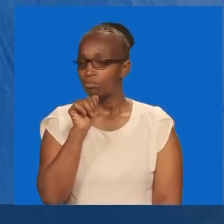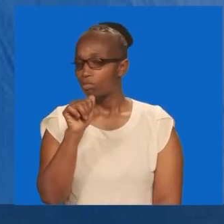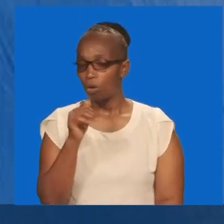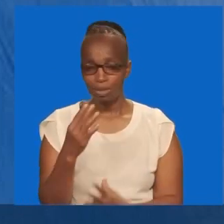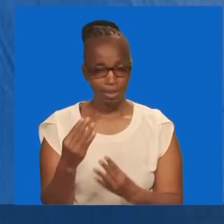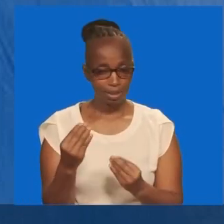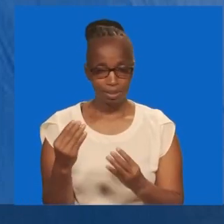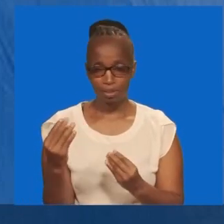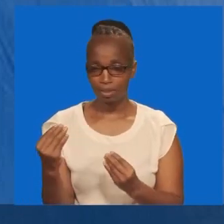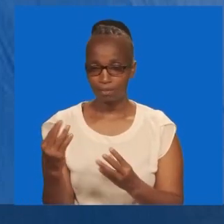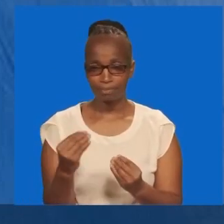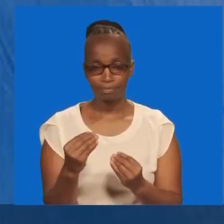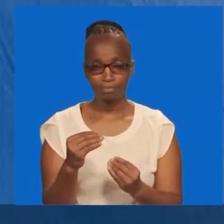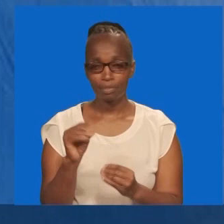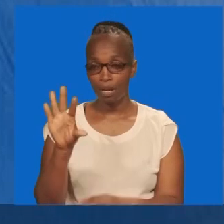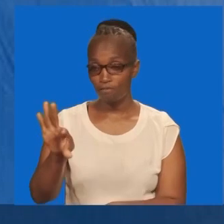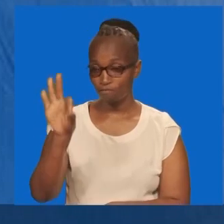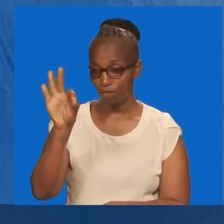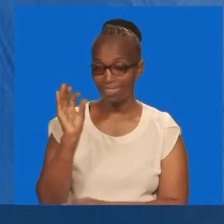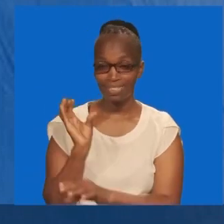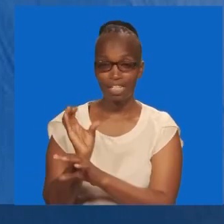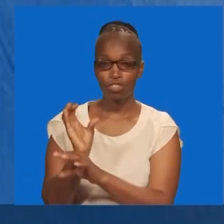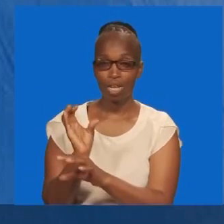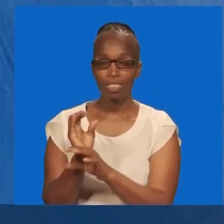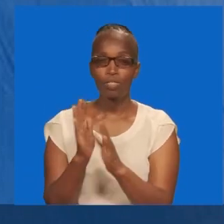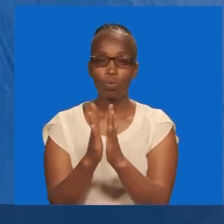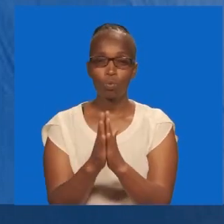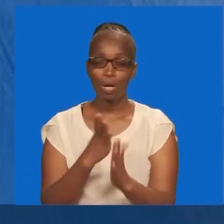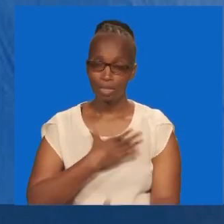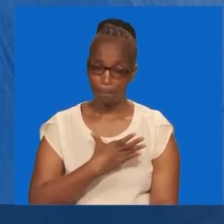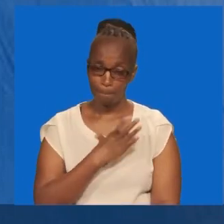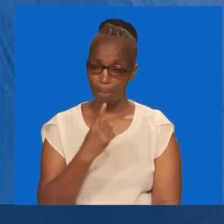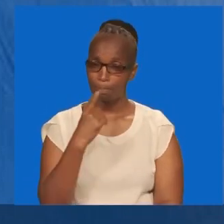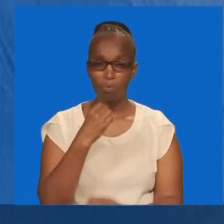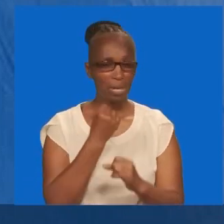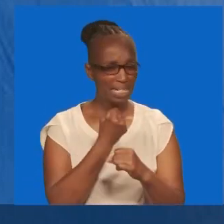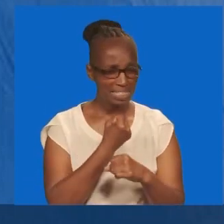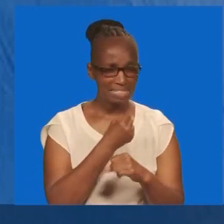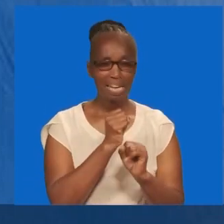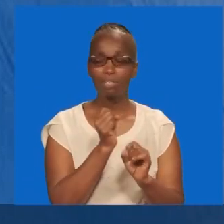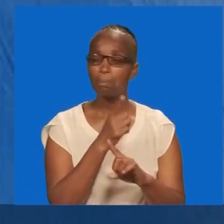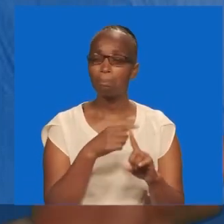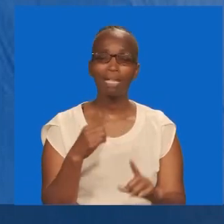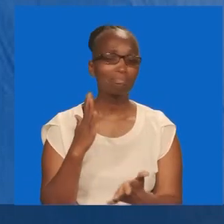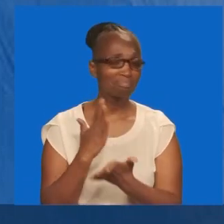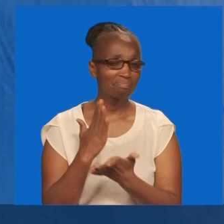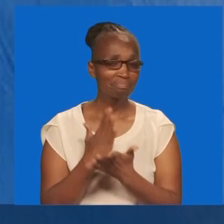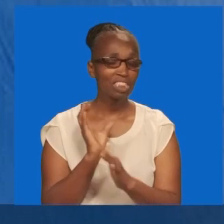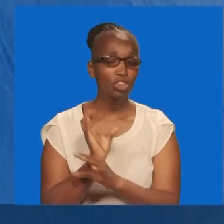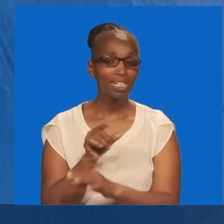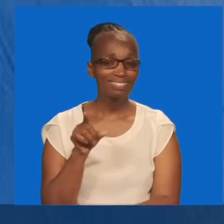Si rahisi ama si vingumu kupata kanisa ambalo lina watu ambao wameokoka na